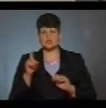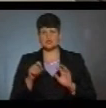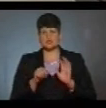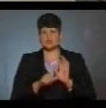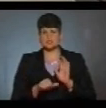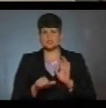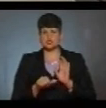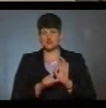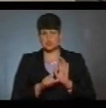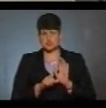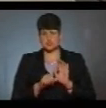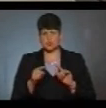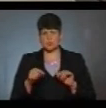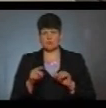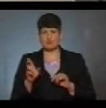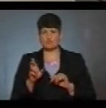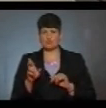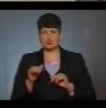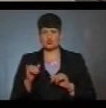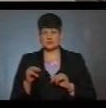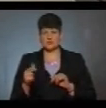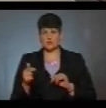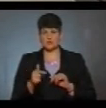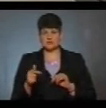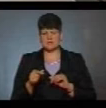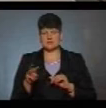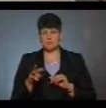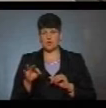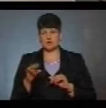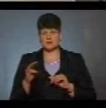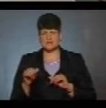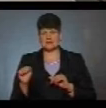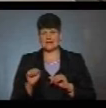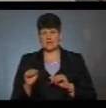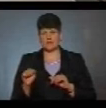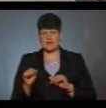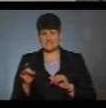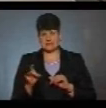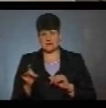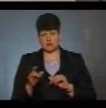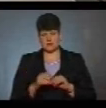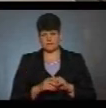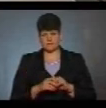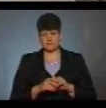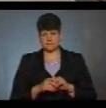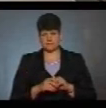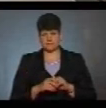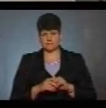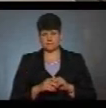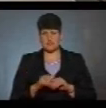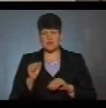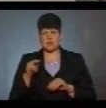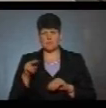166-й округ – це Бучацький, Гусятинський, Монастириський, Теребовлянський райони. Лідирує